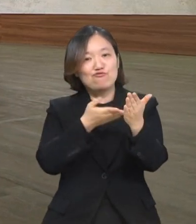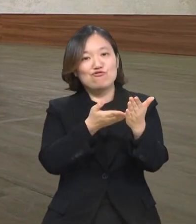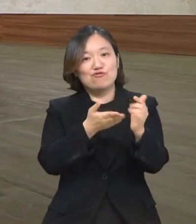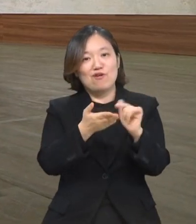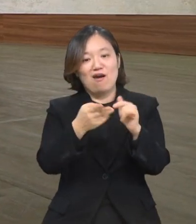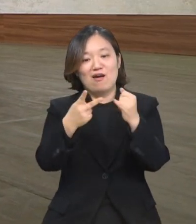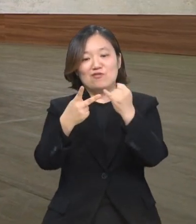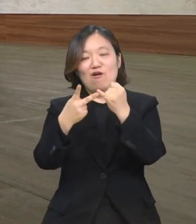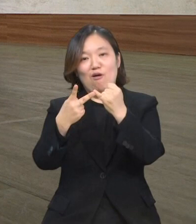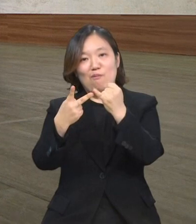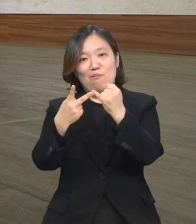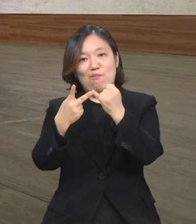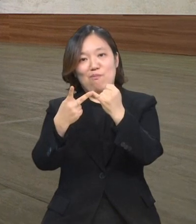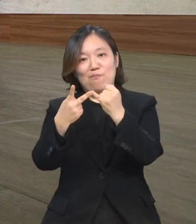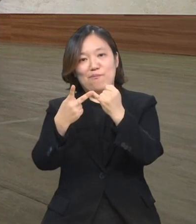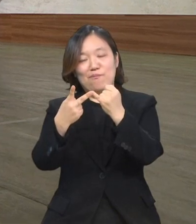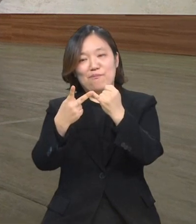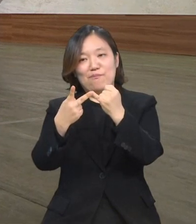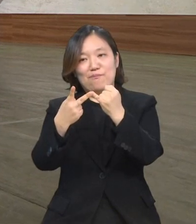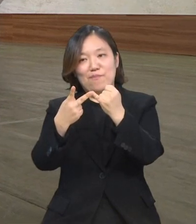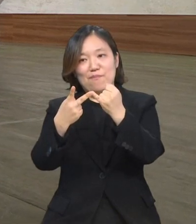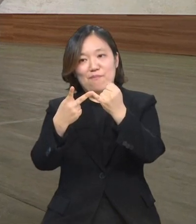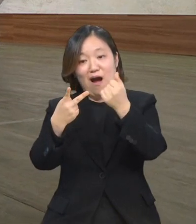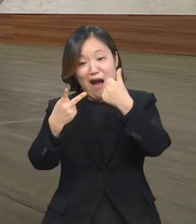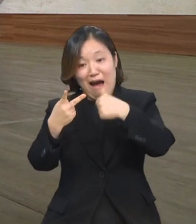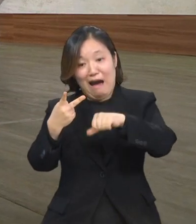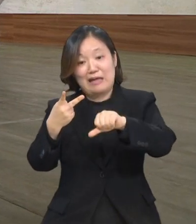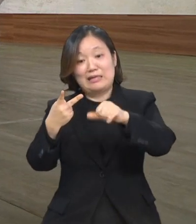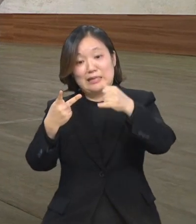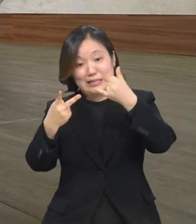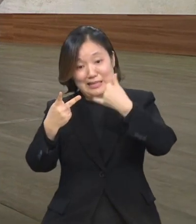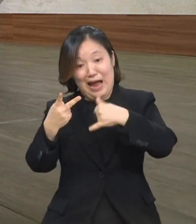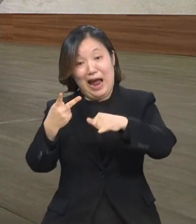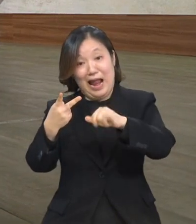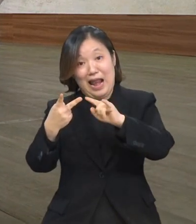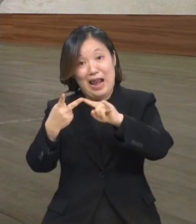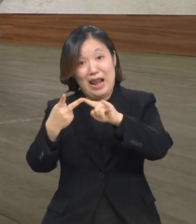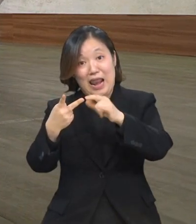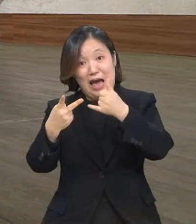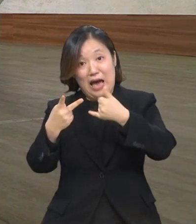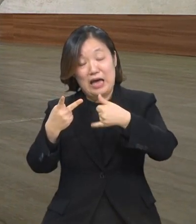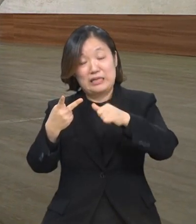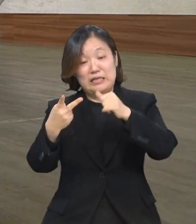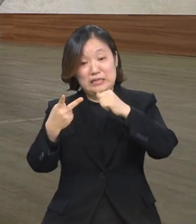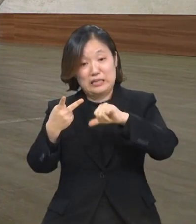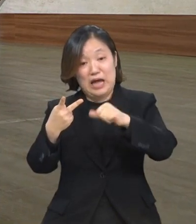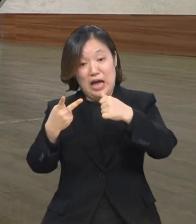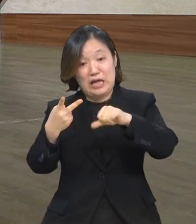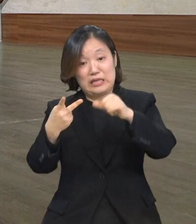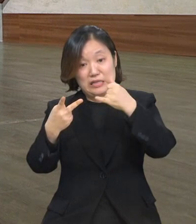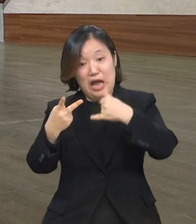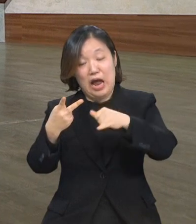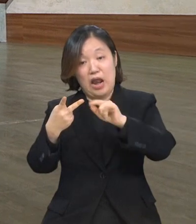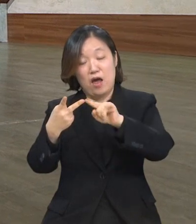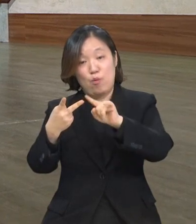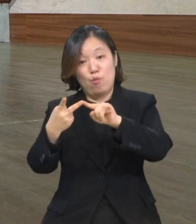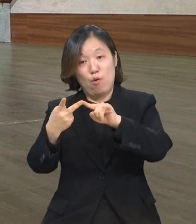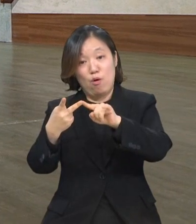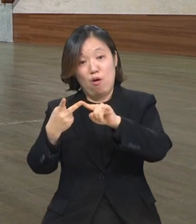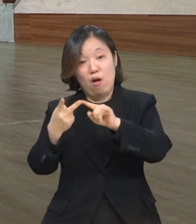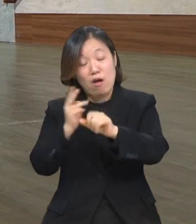부인이었던 첩 출신은 저 둘째 엄마네 그 가정의 애들은